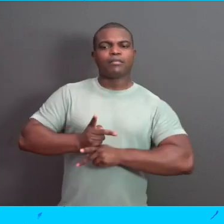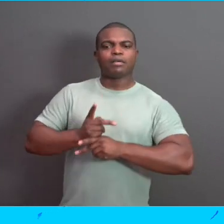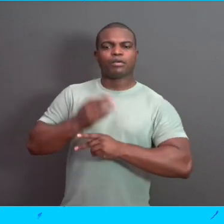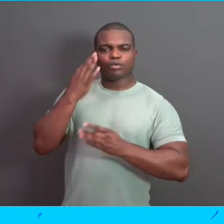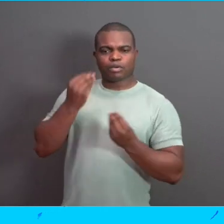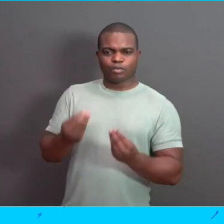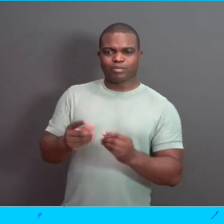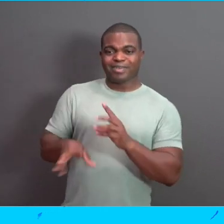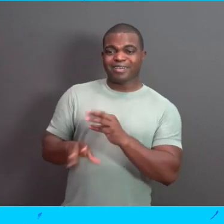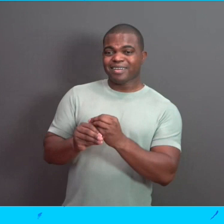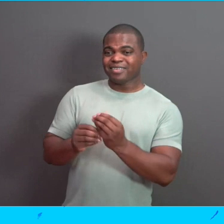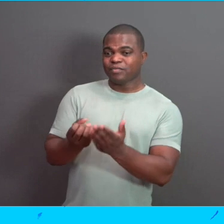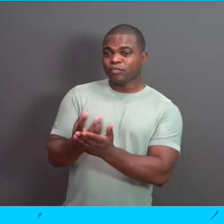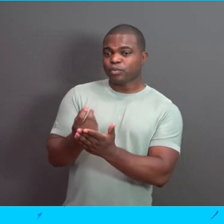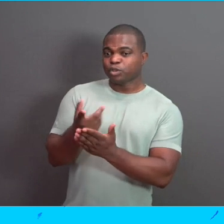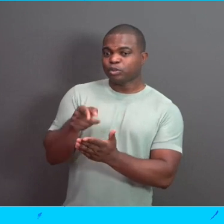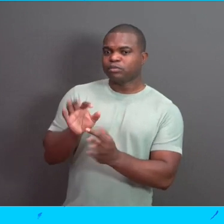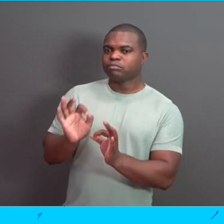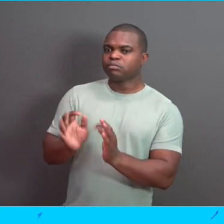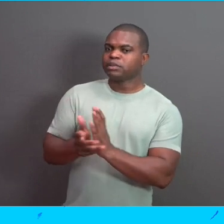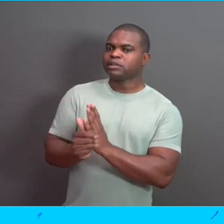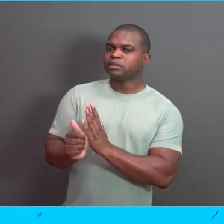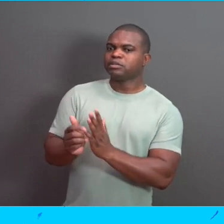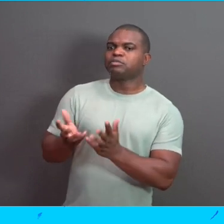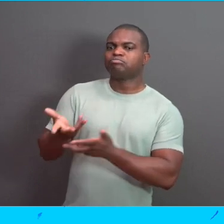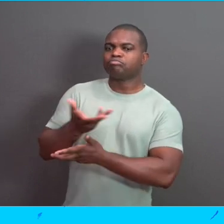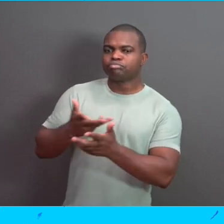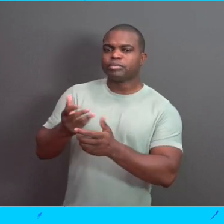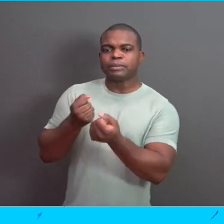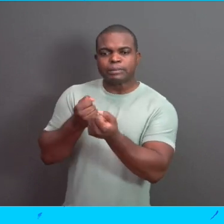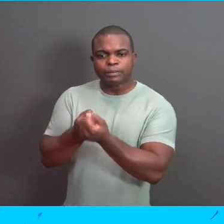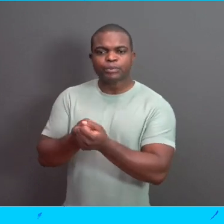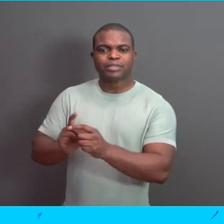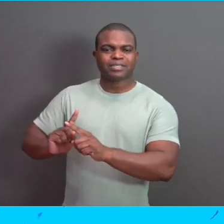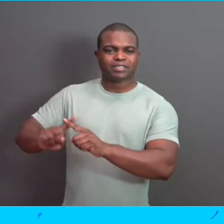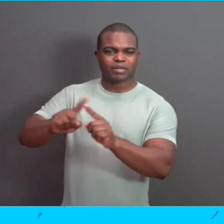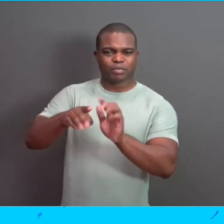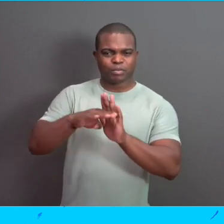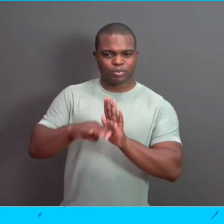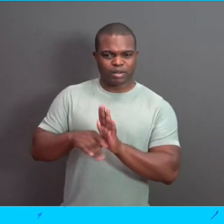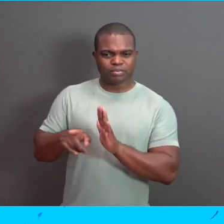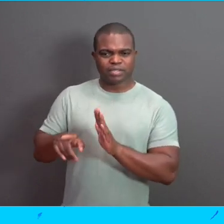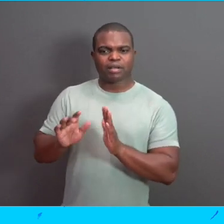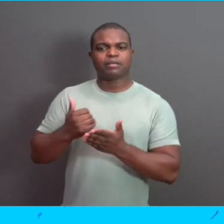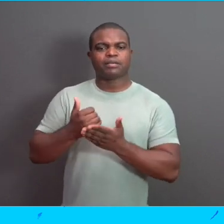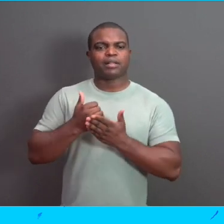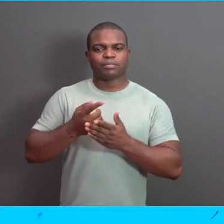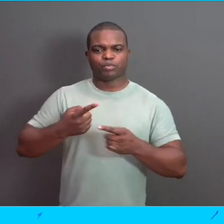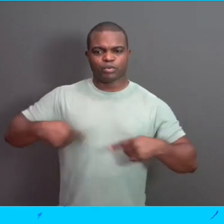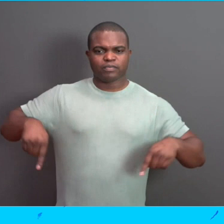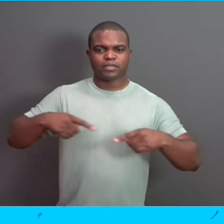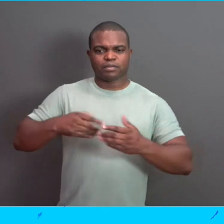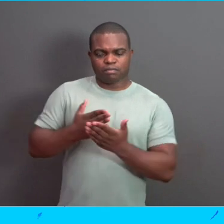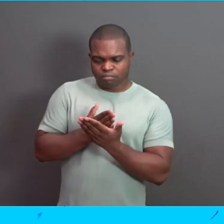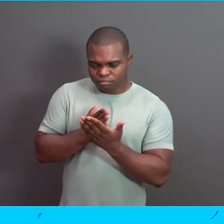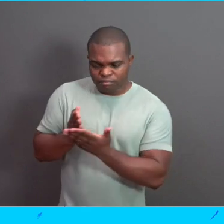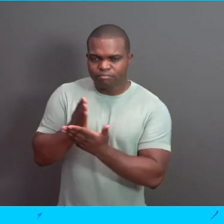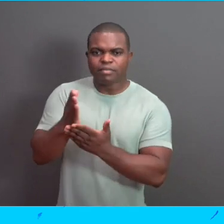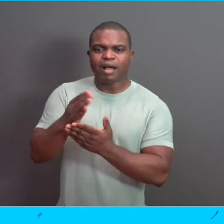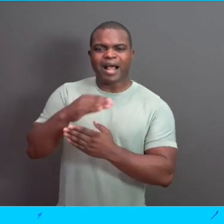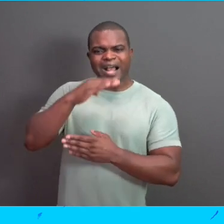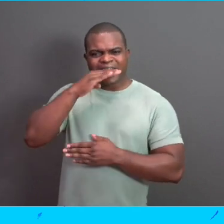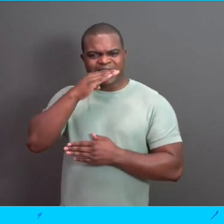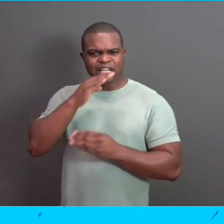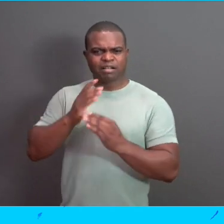des conversations, mais aussi quand on regarde à la forme de protéger les personnes contre les